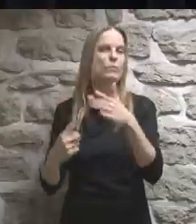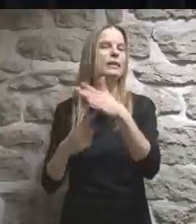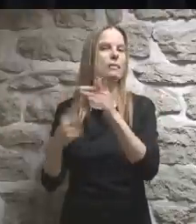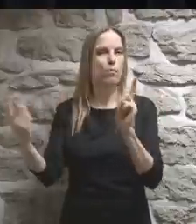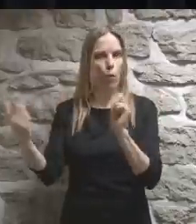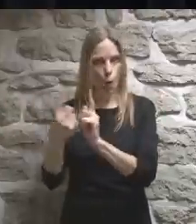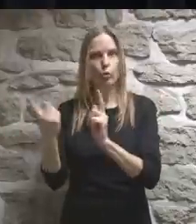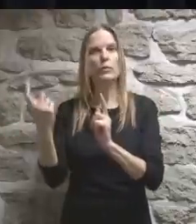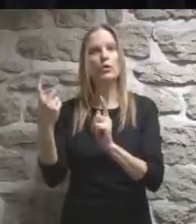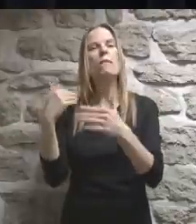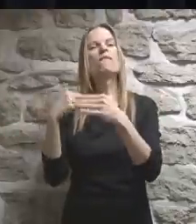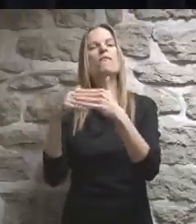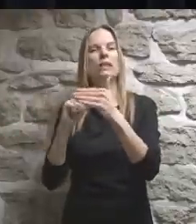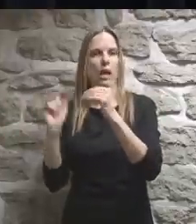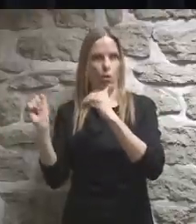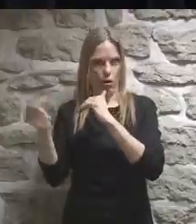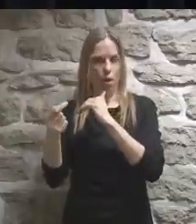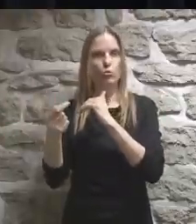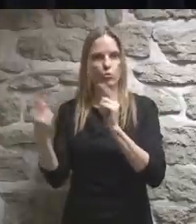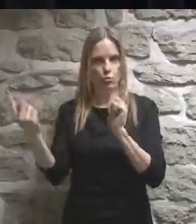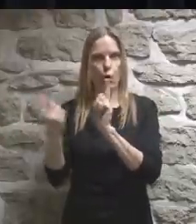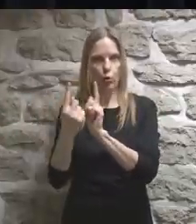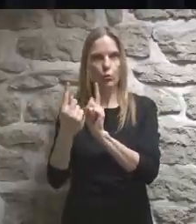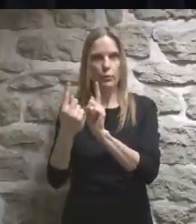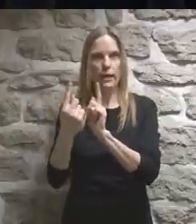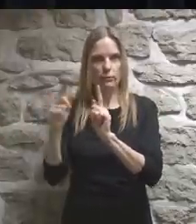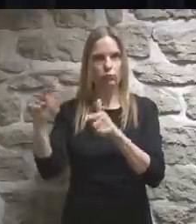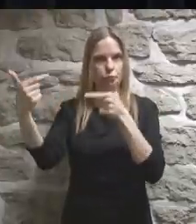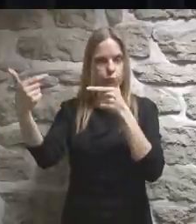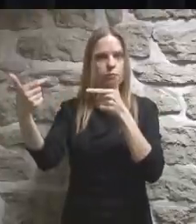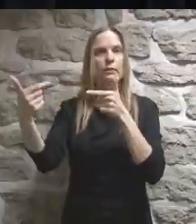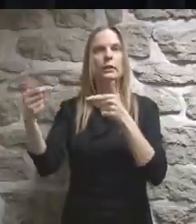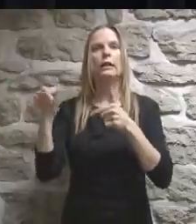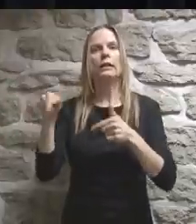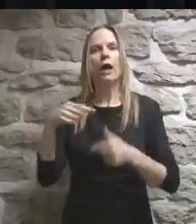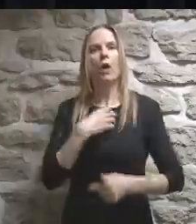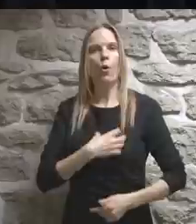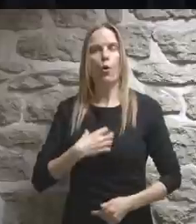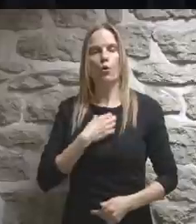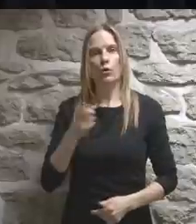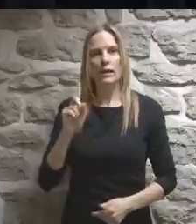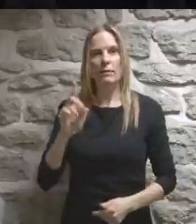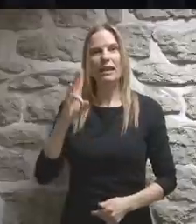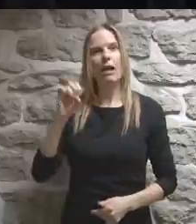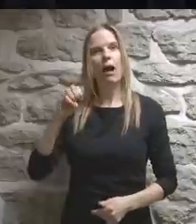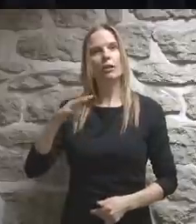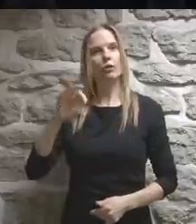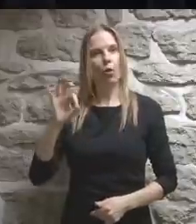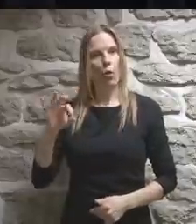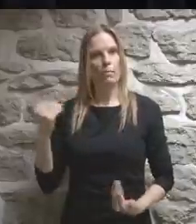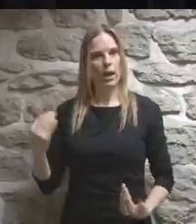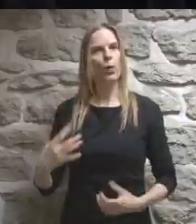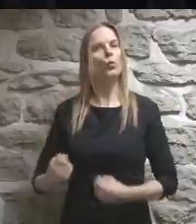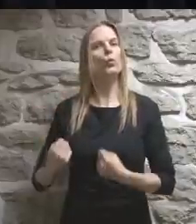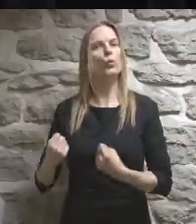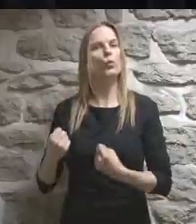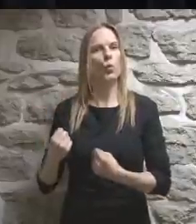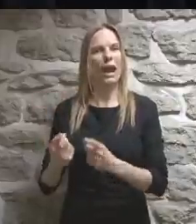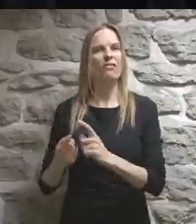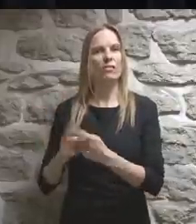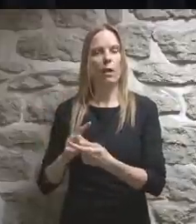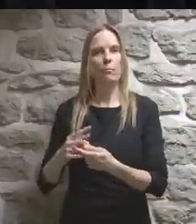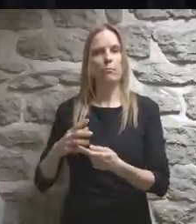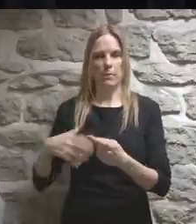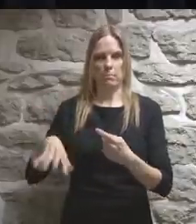tipkohtumine video vahendusel ja siin on oluline, et NATO tugevdab meie